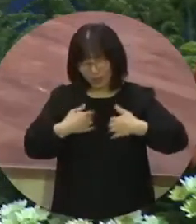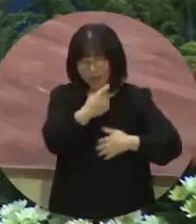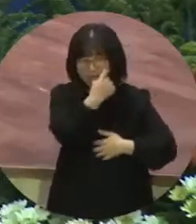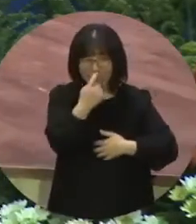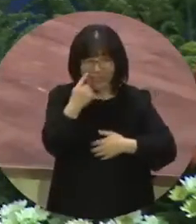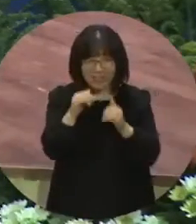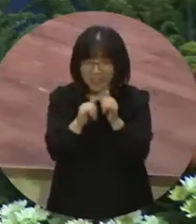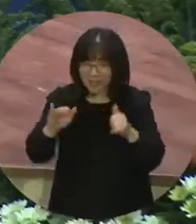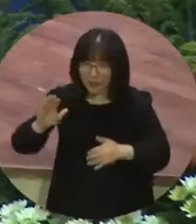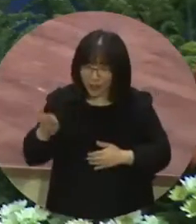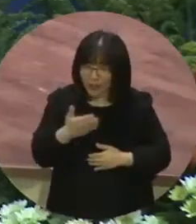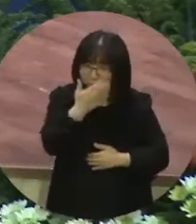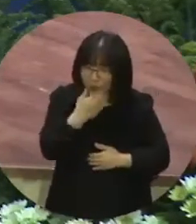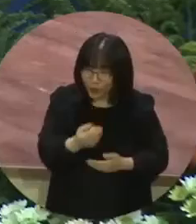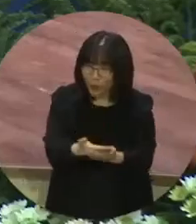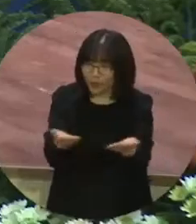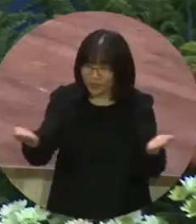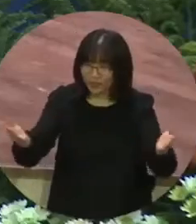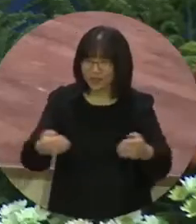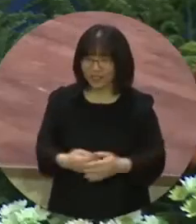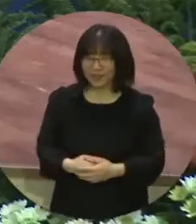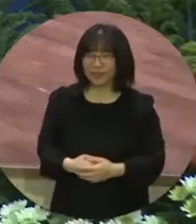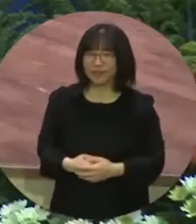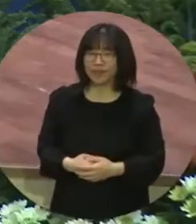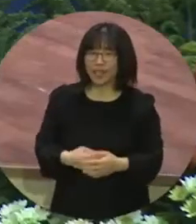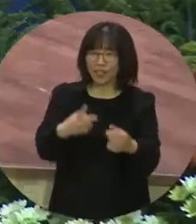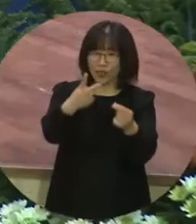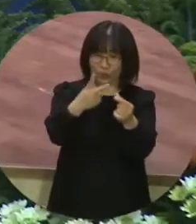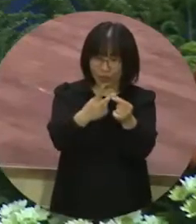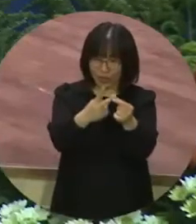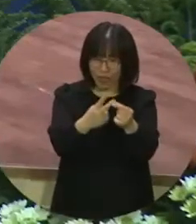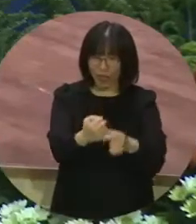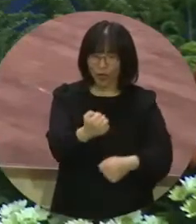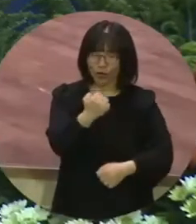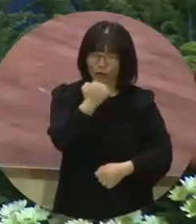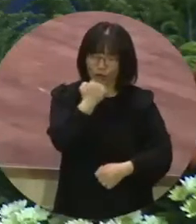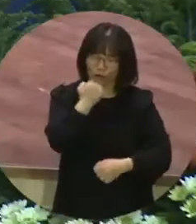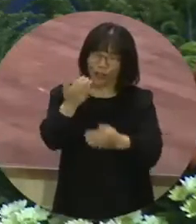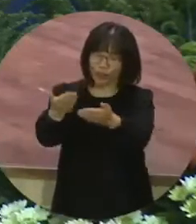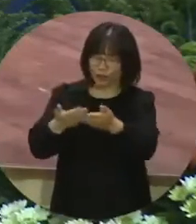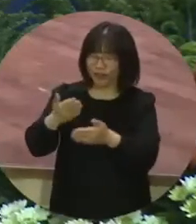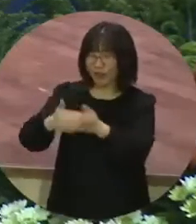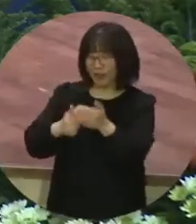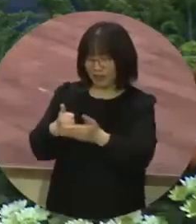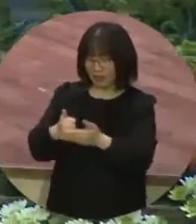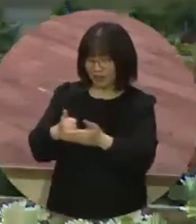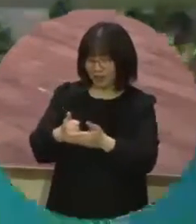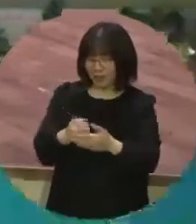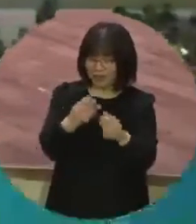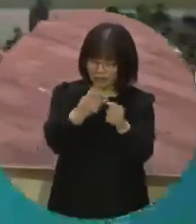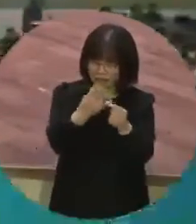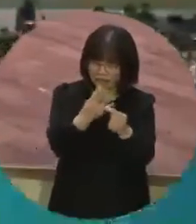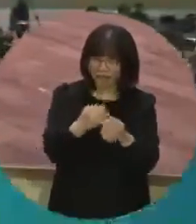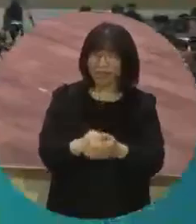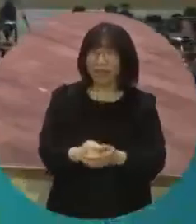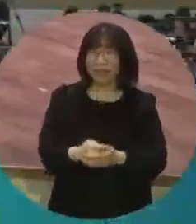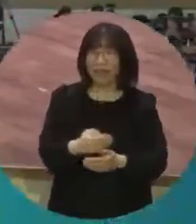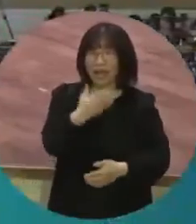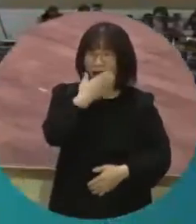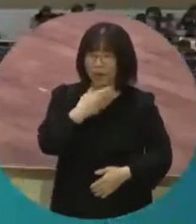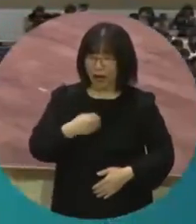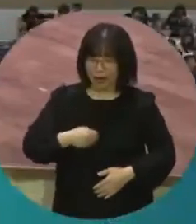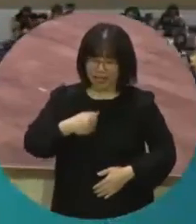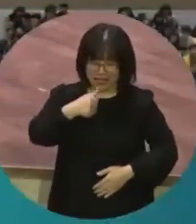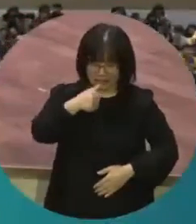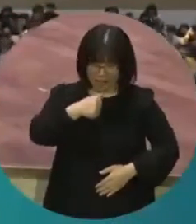되시길 제모 축복합니다. 두 번째로 웃게 하시는 하나님이십니다. 3절, 4절 봅니다. 아브라함이 그에게